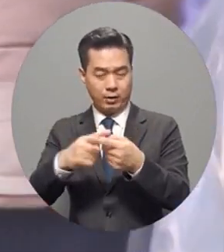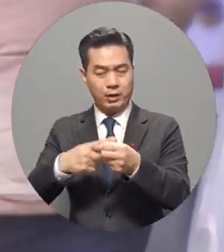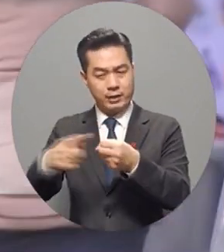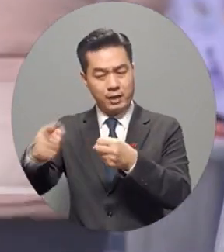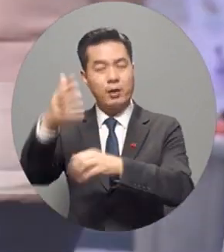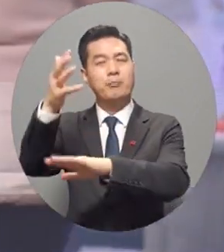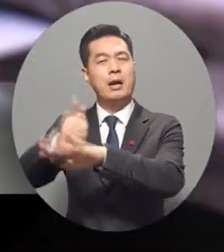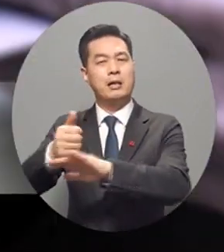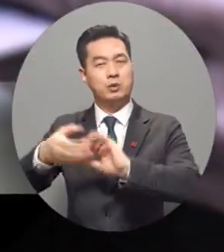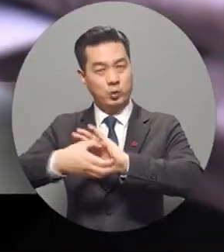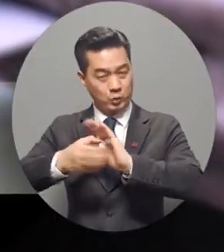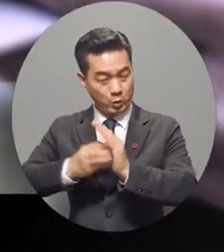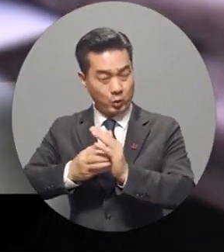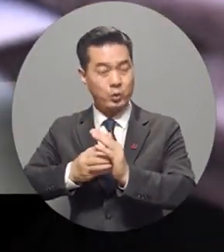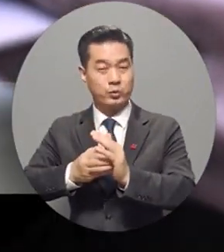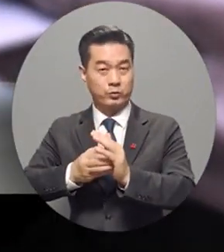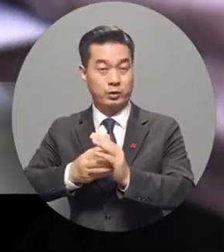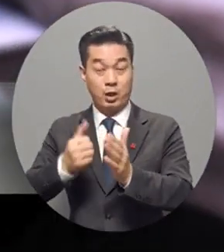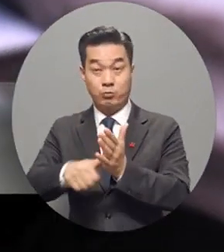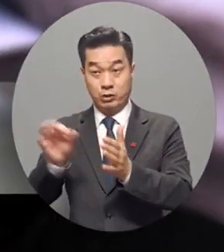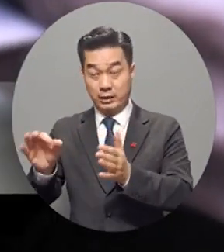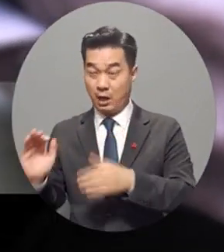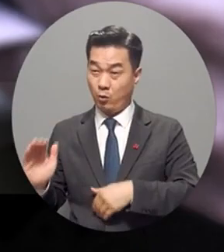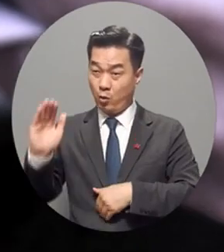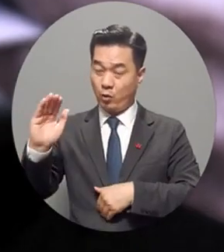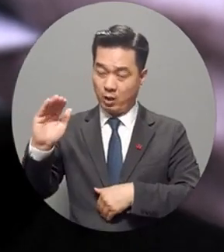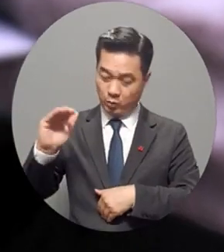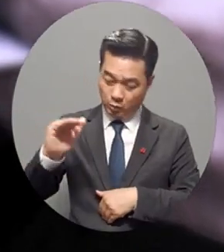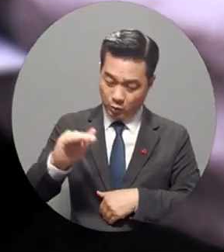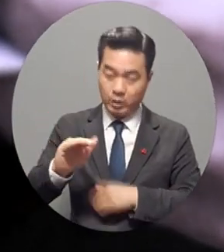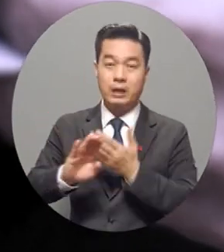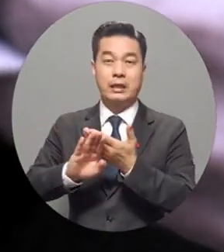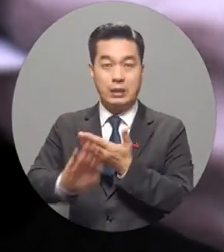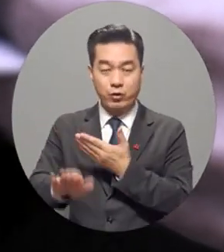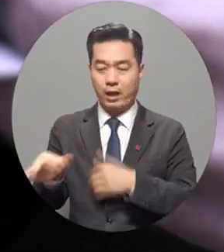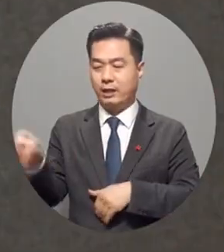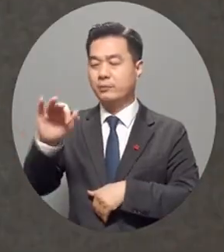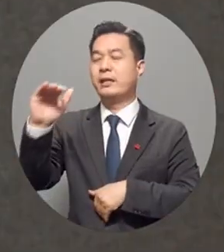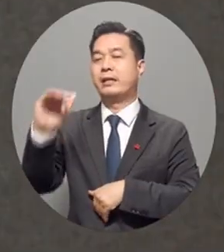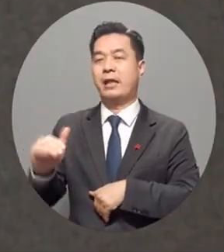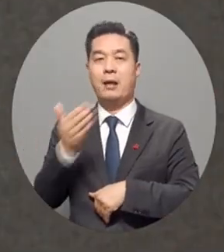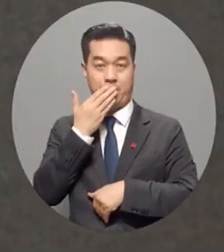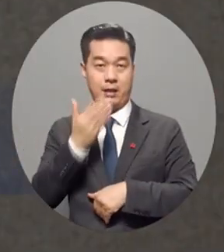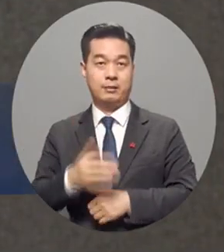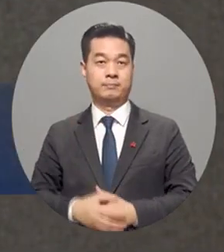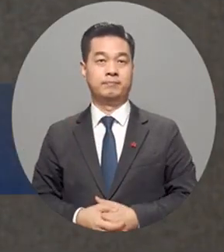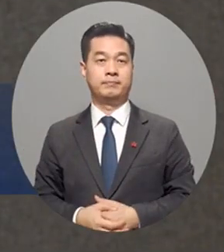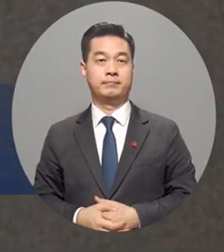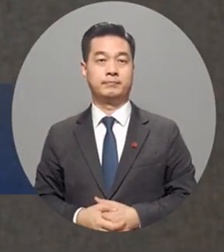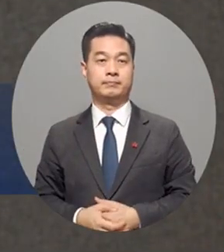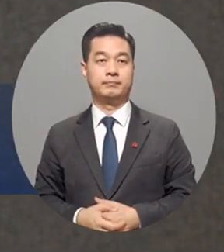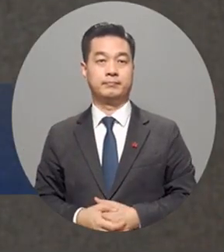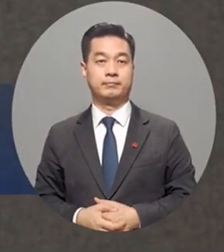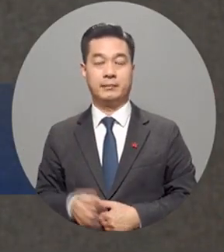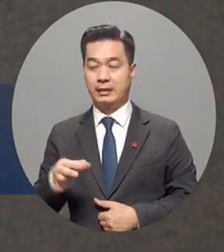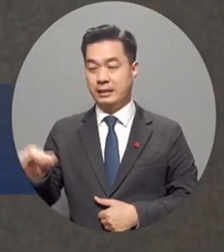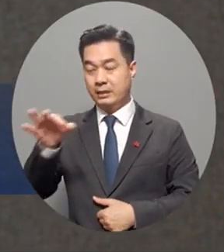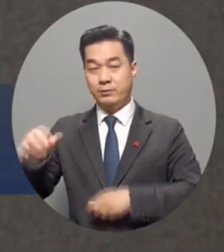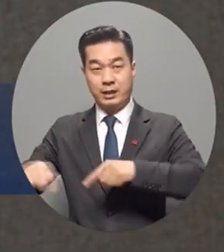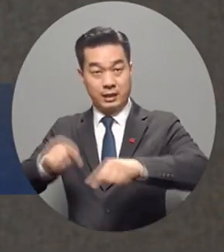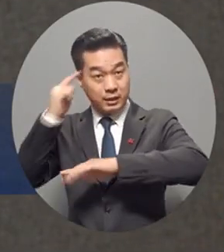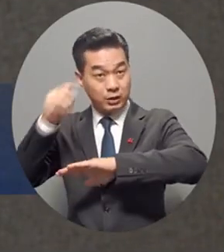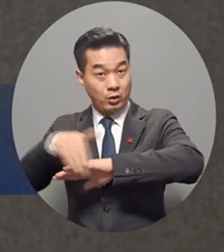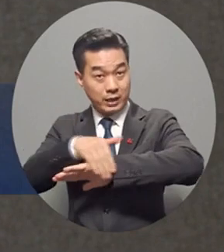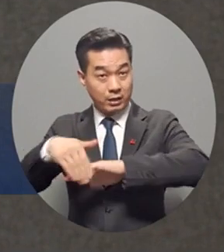가능하고 물가 안정 뒤에야 금리 인하를 논할 수 있다는 입장입니다. 금리 정책의 결정은 이제